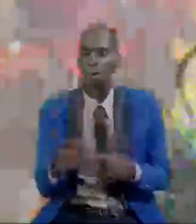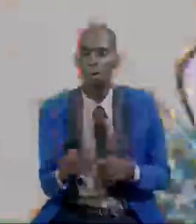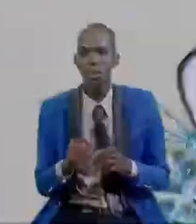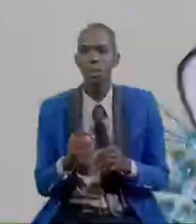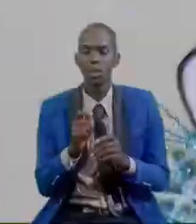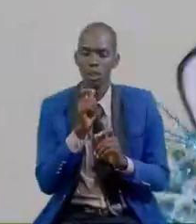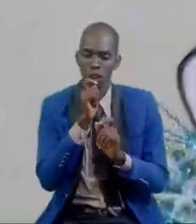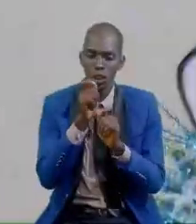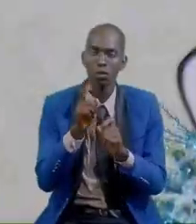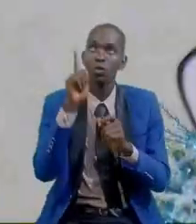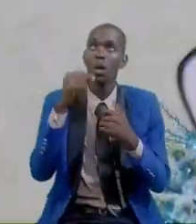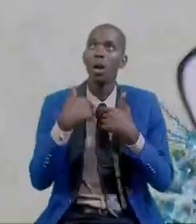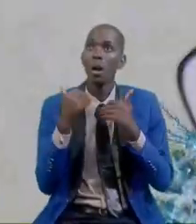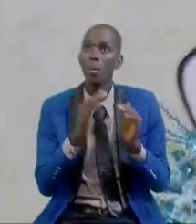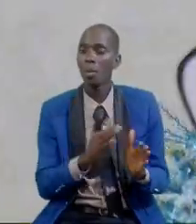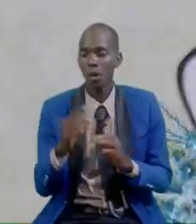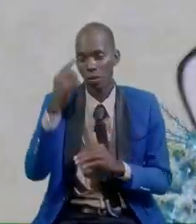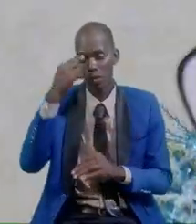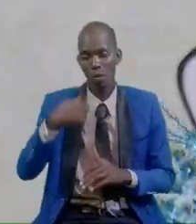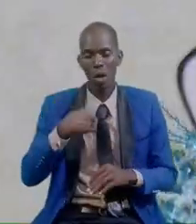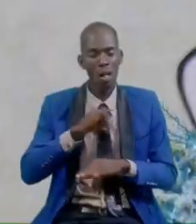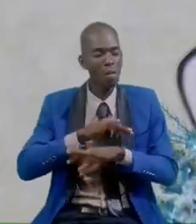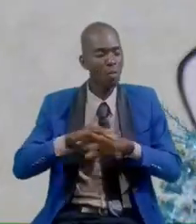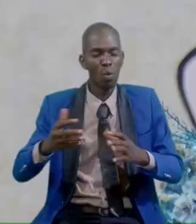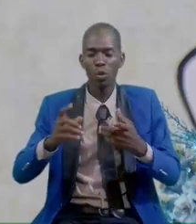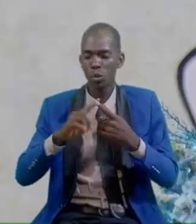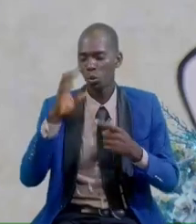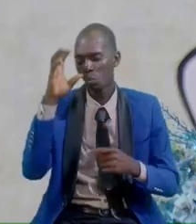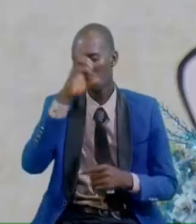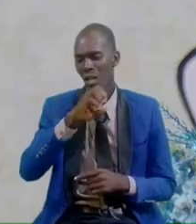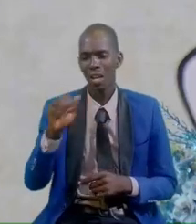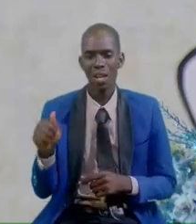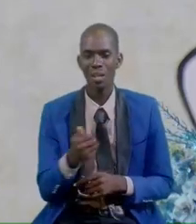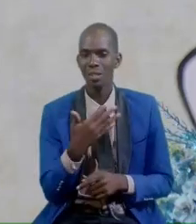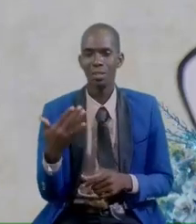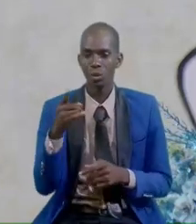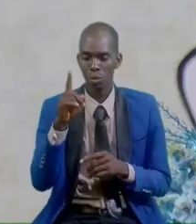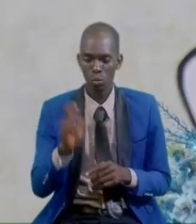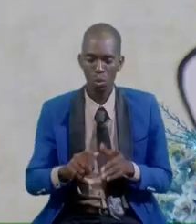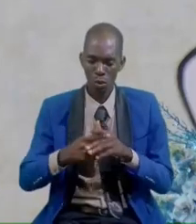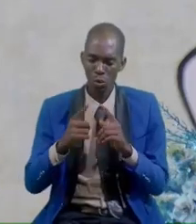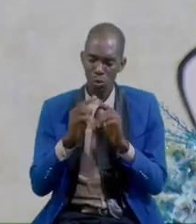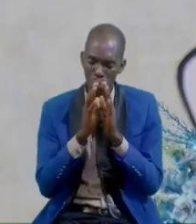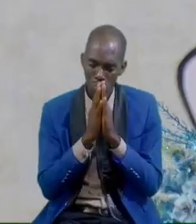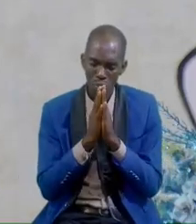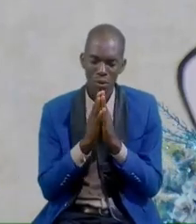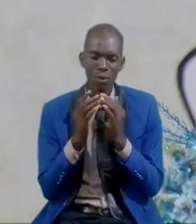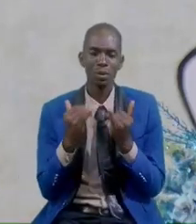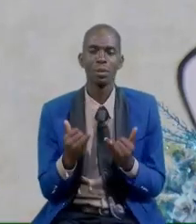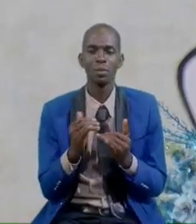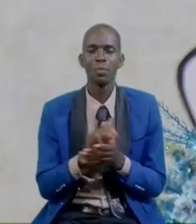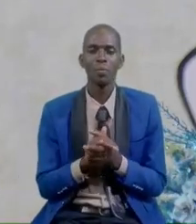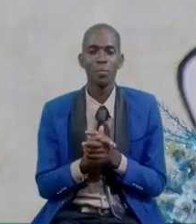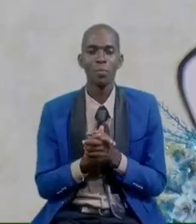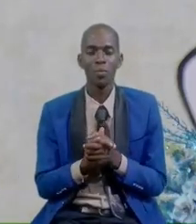Sois en prière. Tout ce que tu as préparé pour moi, Seigneur, je ne veux rien rater. Sois en prière. Tu es en train de prier le Seigneur.